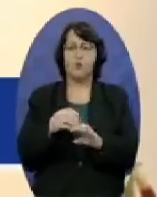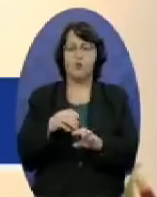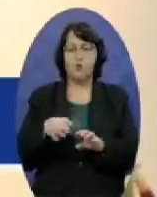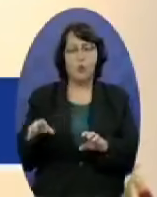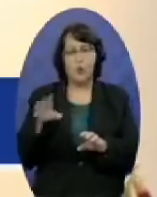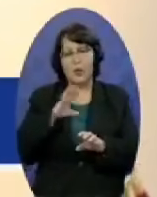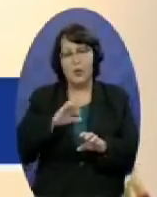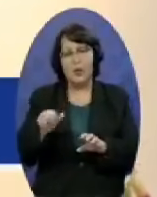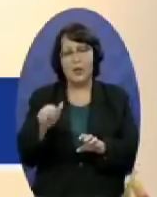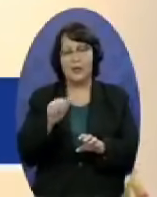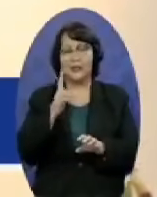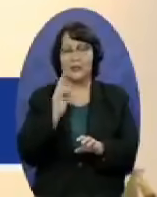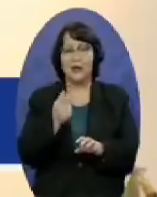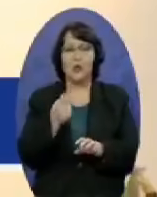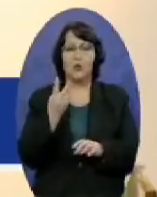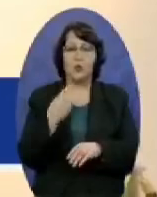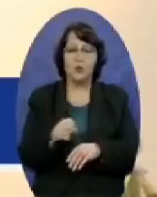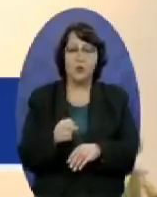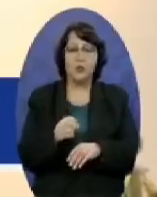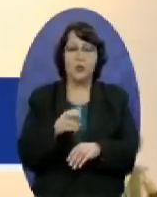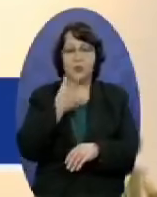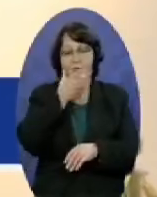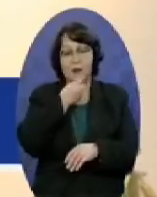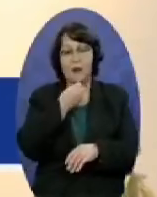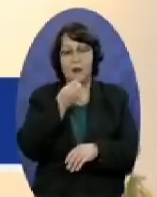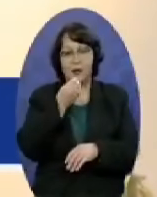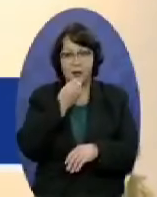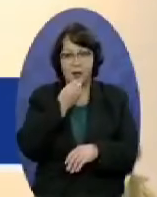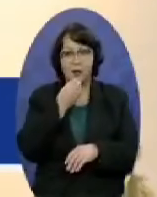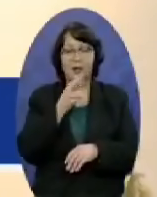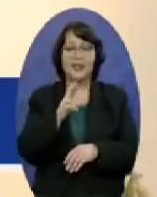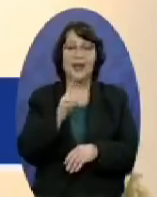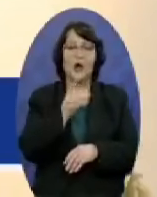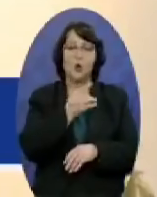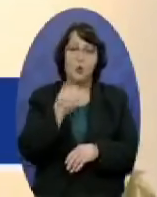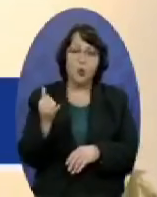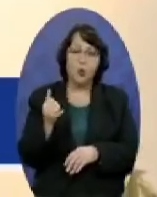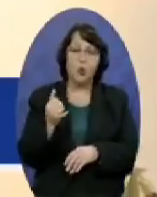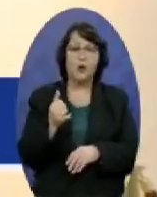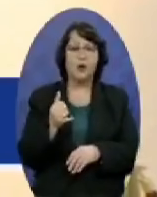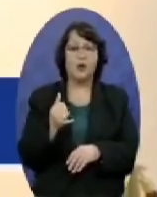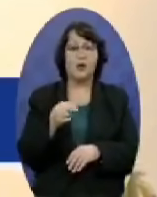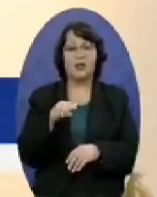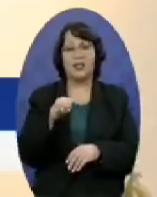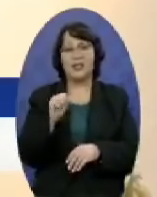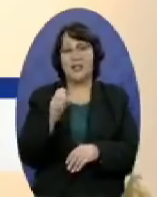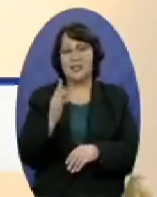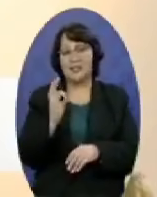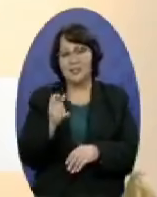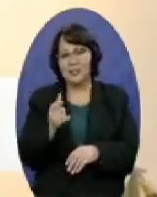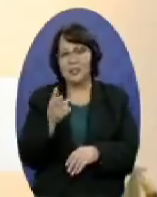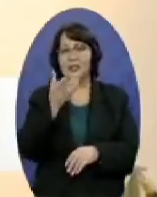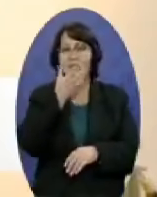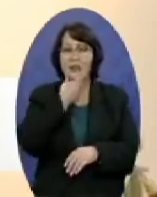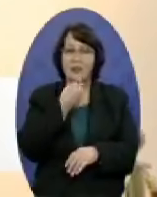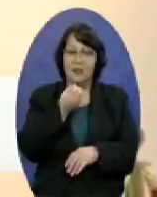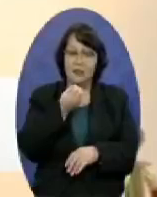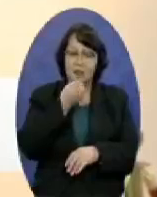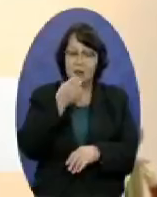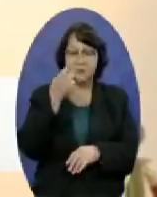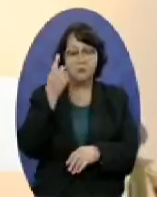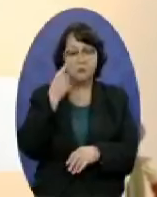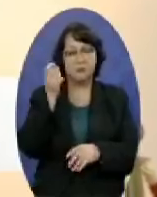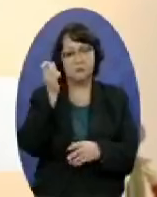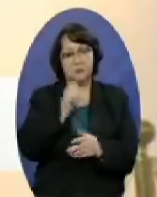энэ гайхамшигт яруу тансаг аялагуд Монголын их өксийн сангаар одоо энэ наадамд оюун билэг авьяастлаар